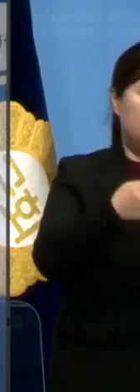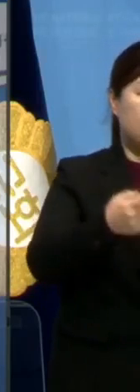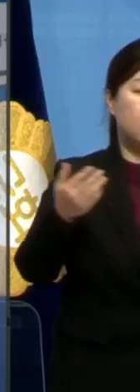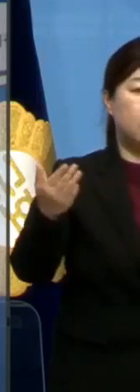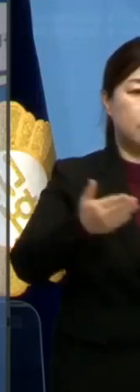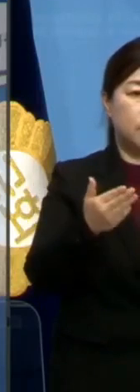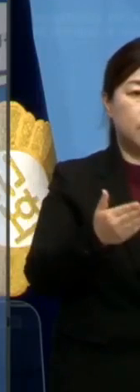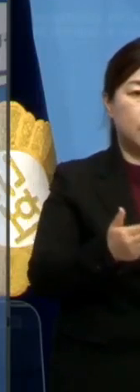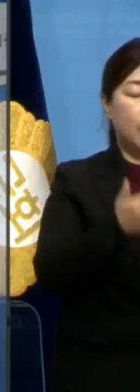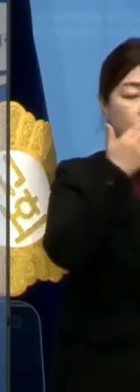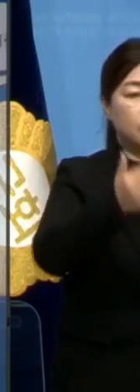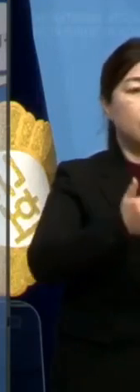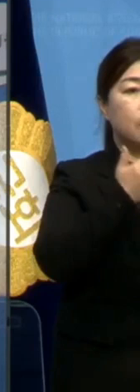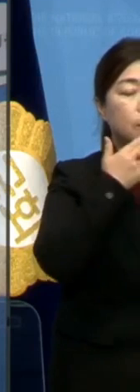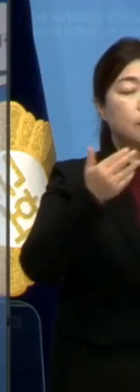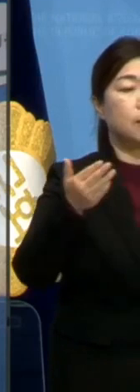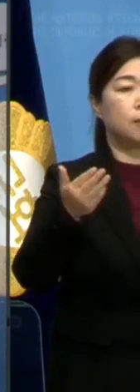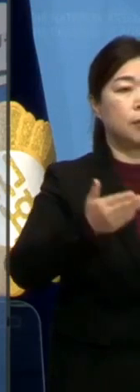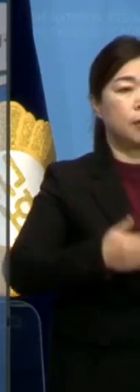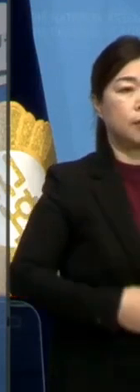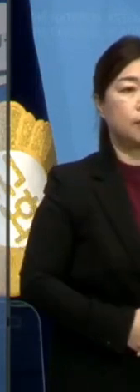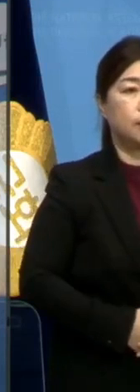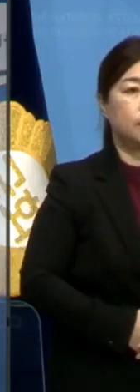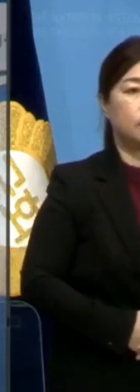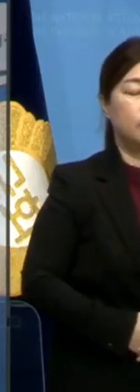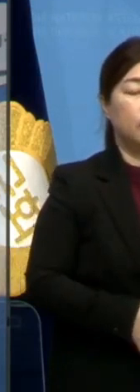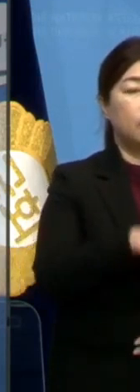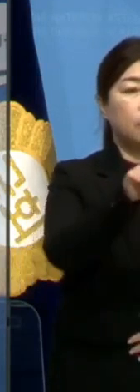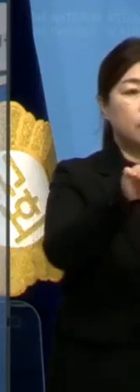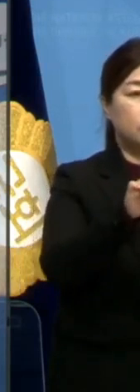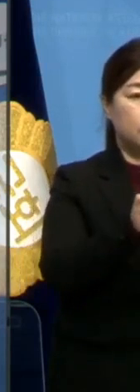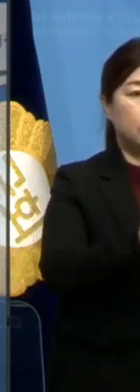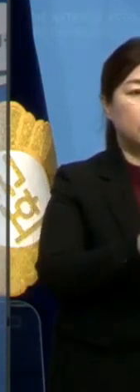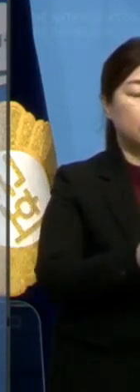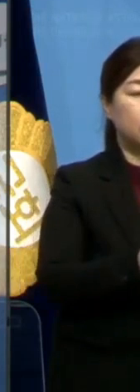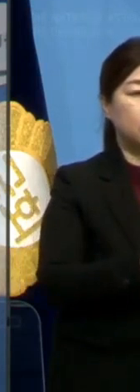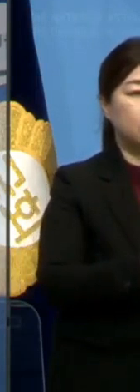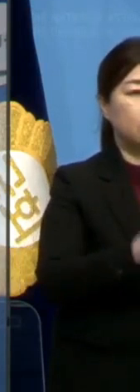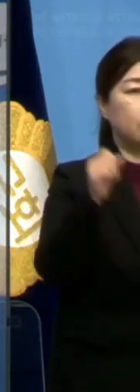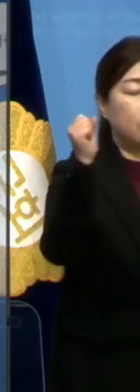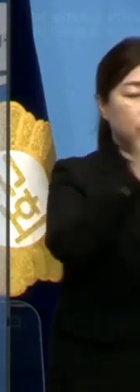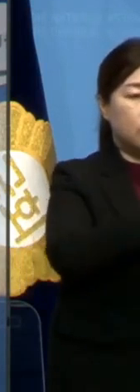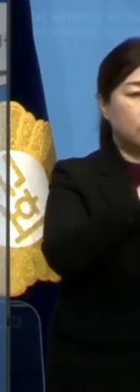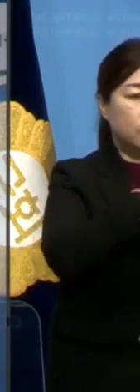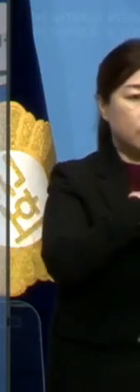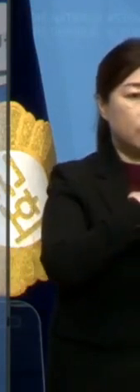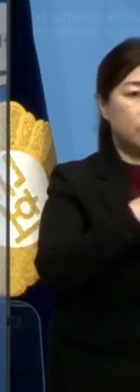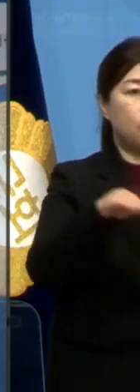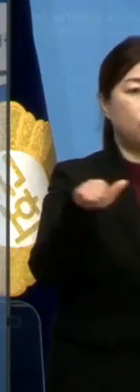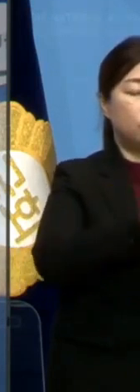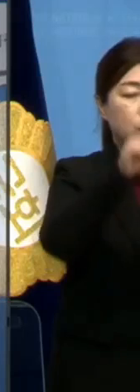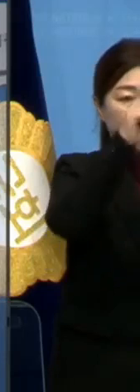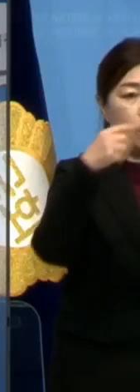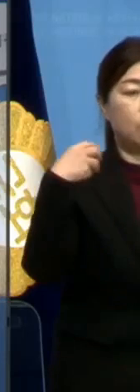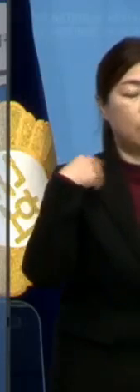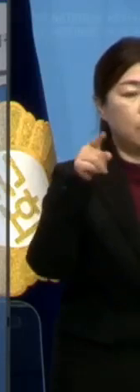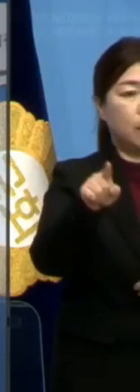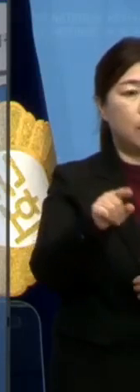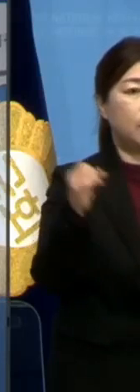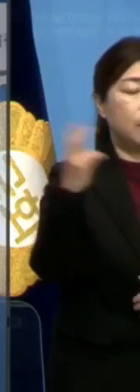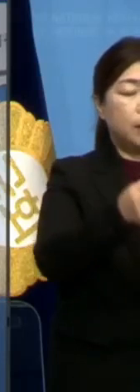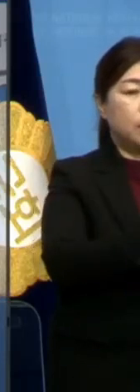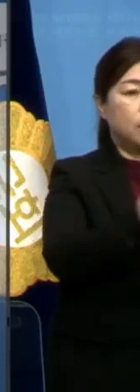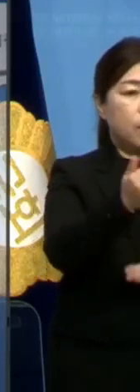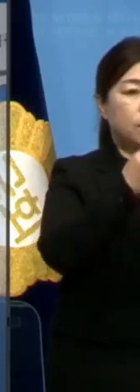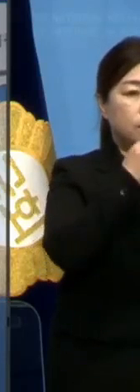일은 있을 수 없는 일입니다. 이것은 좌초위기에 빠진 문재인 정권에게 다시